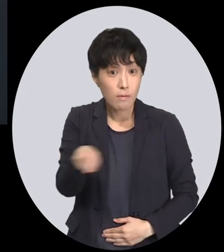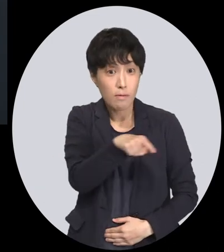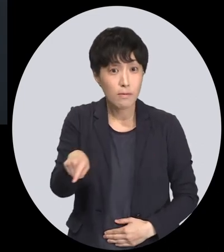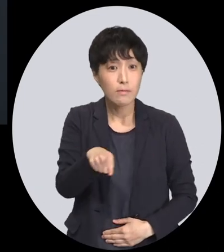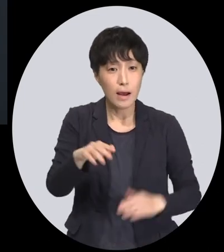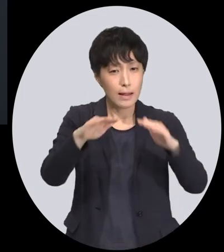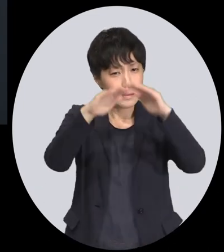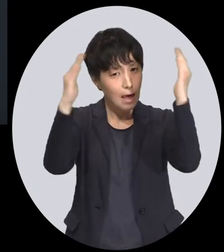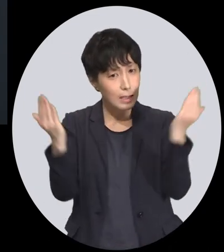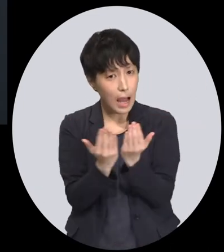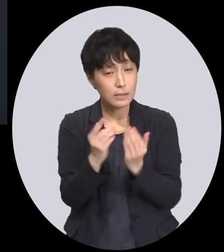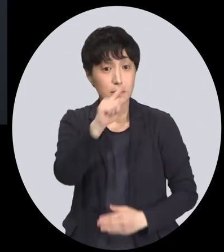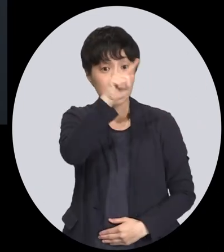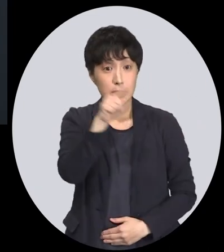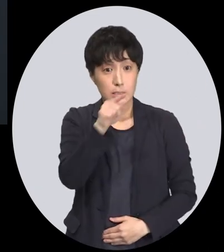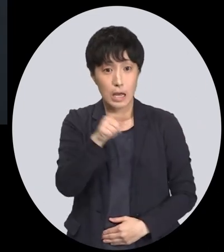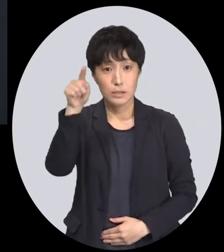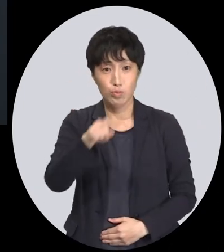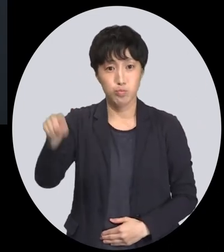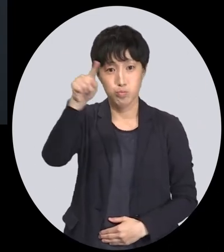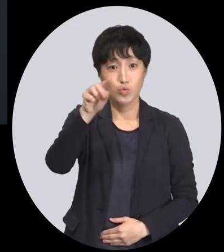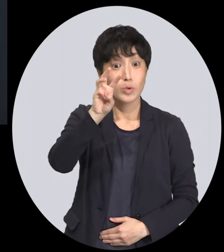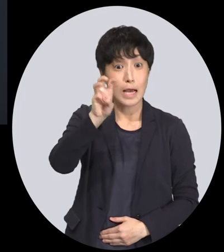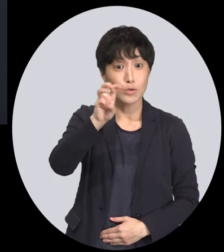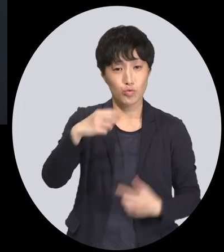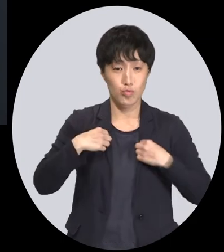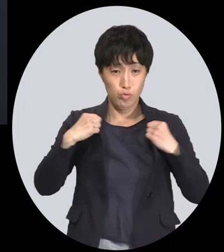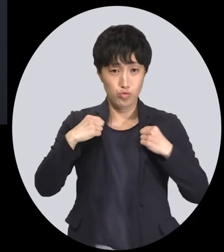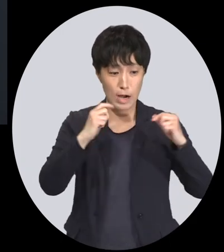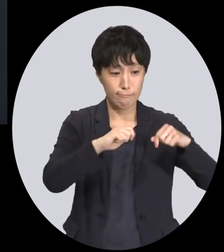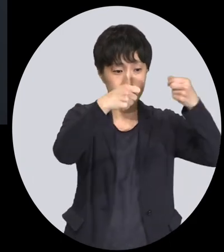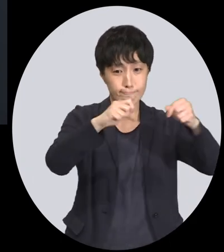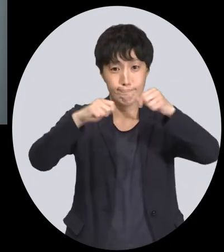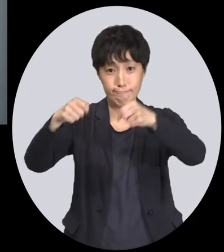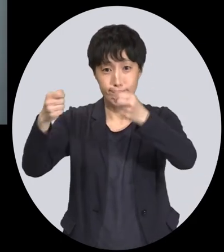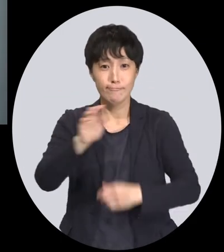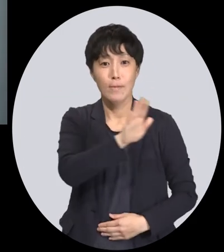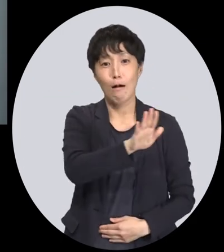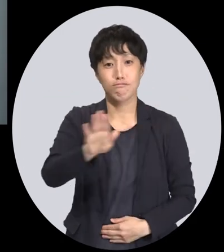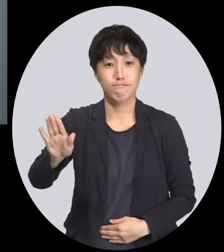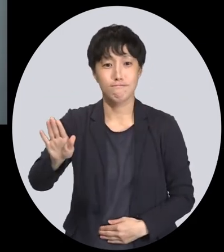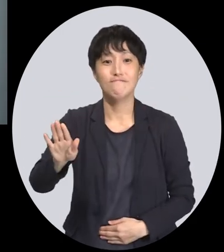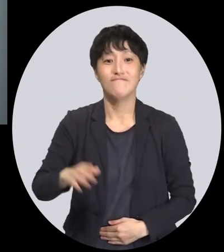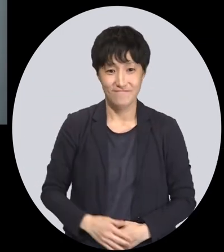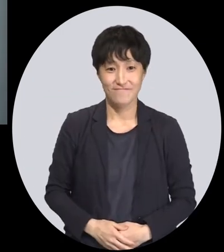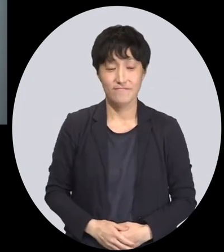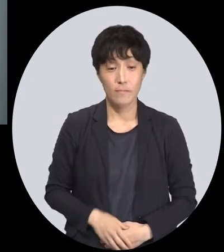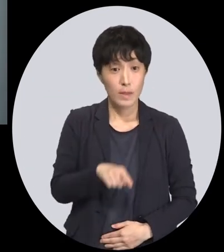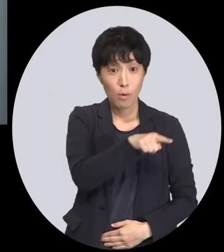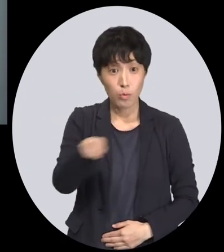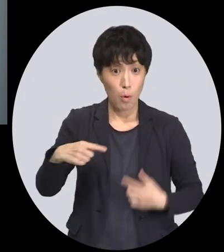にはですね約30着の衣装が展示されていますこれは